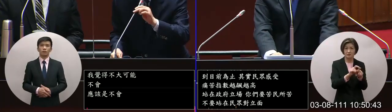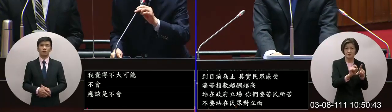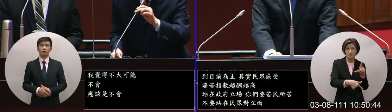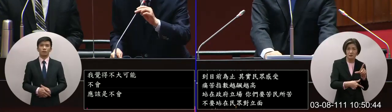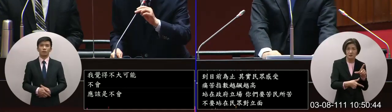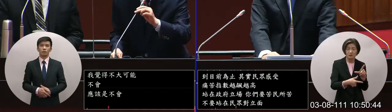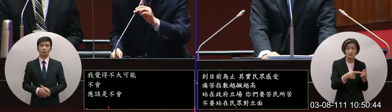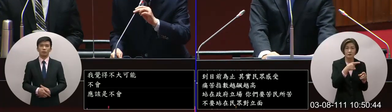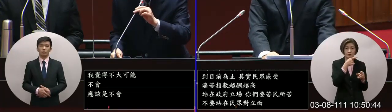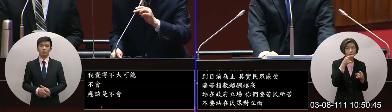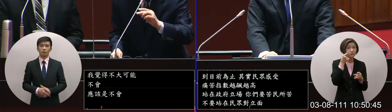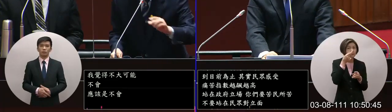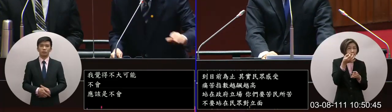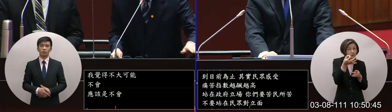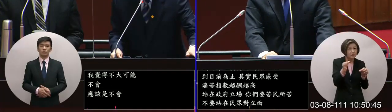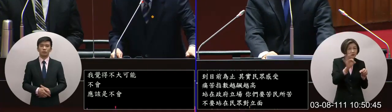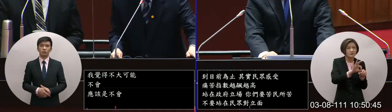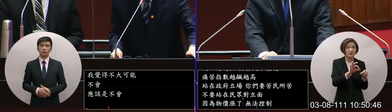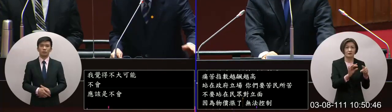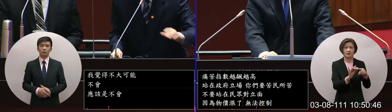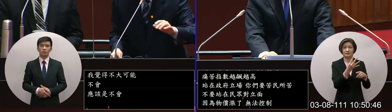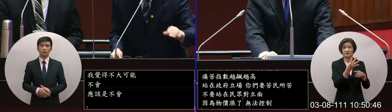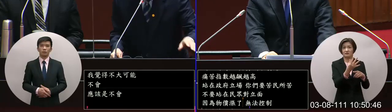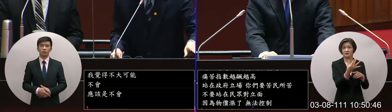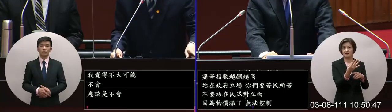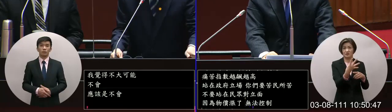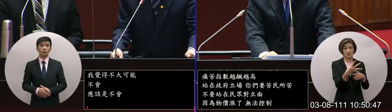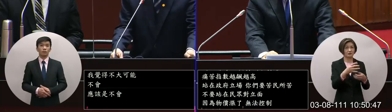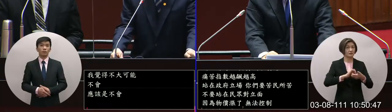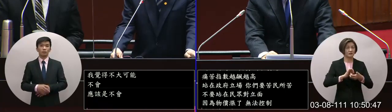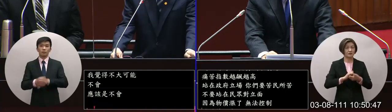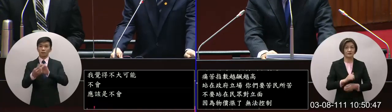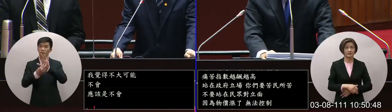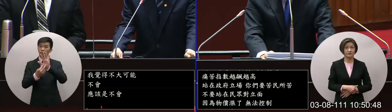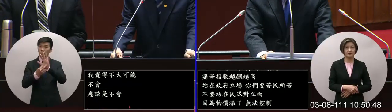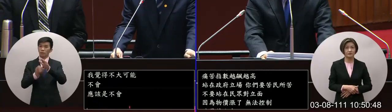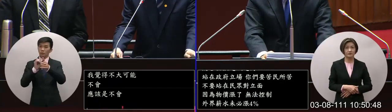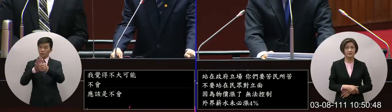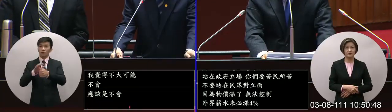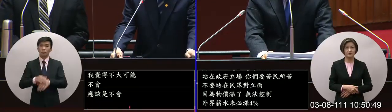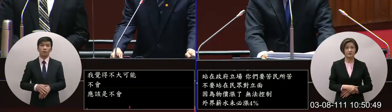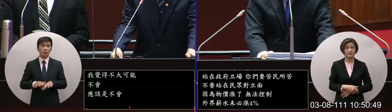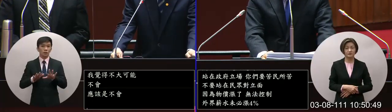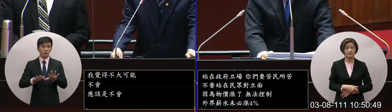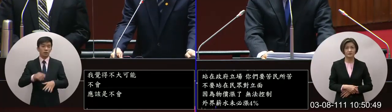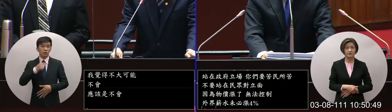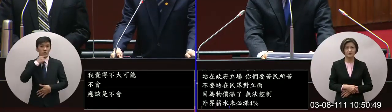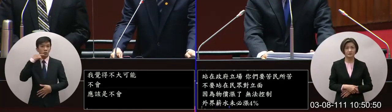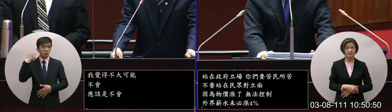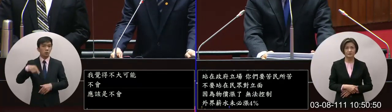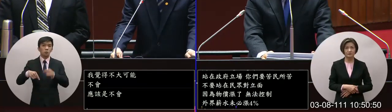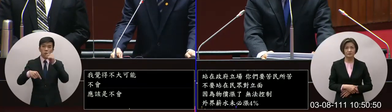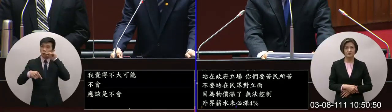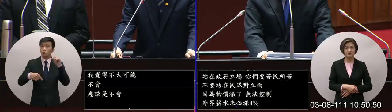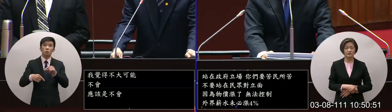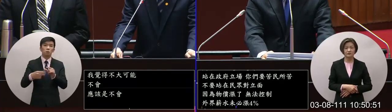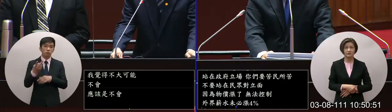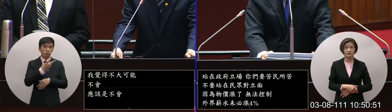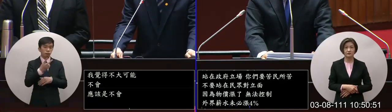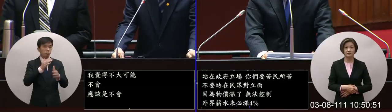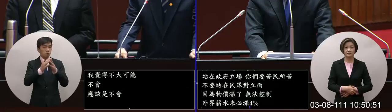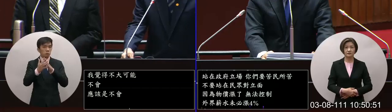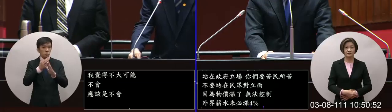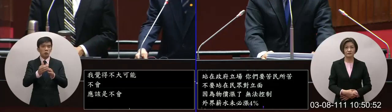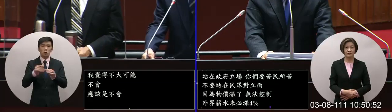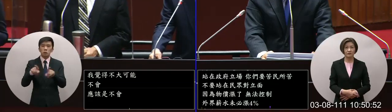然就造成痛苦指数越来越高啊。 跟委员报告哈，就俄乌的这个战争造成了非常多的大宗物